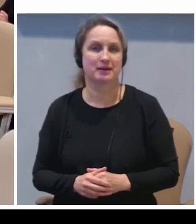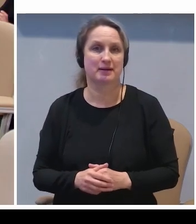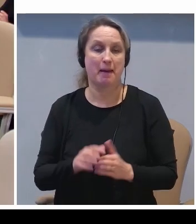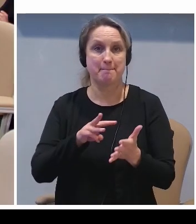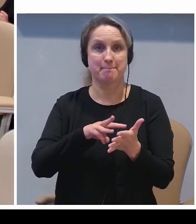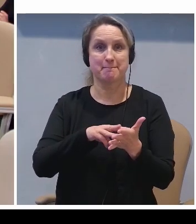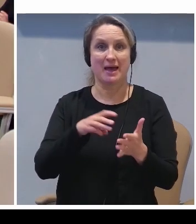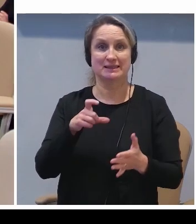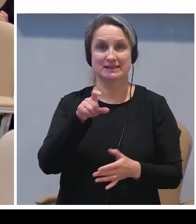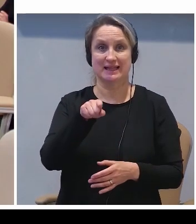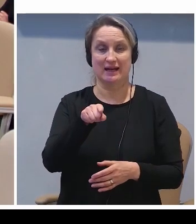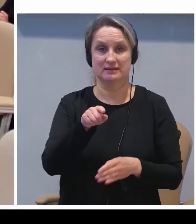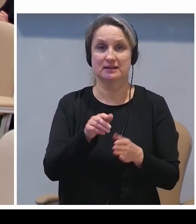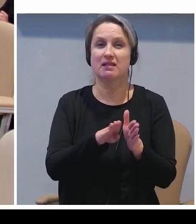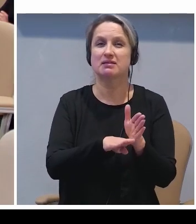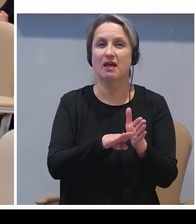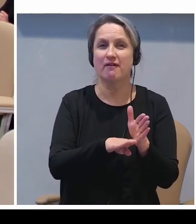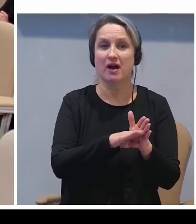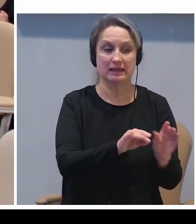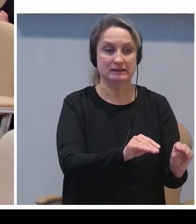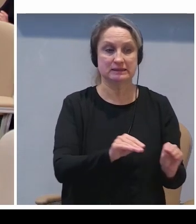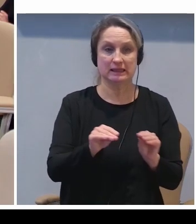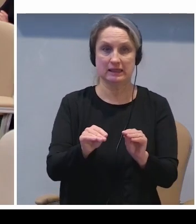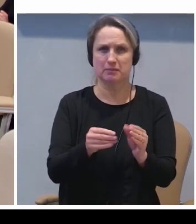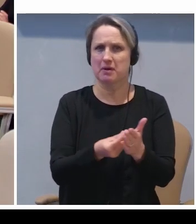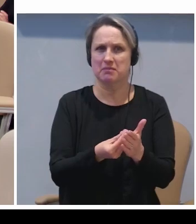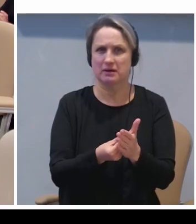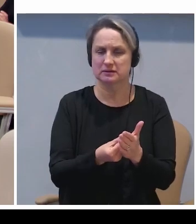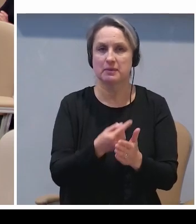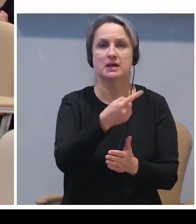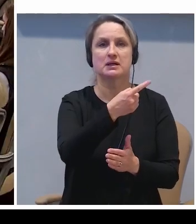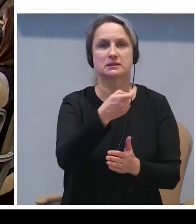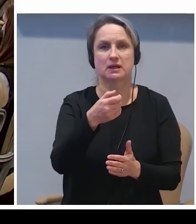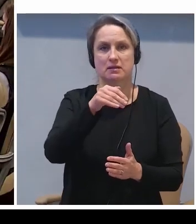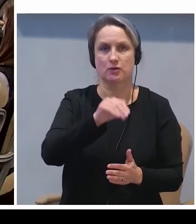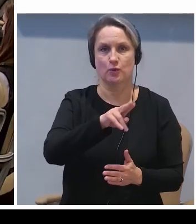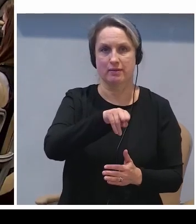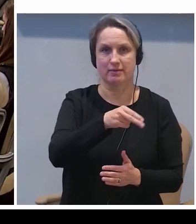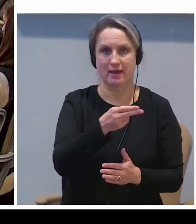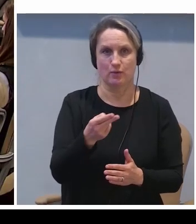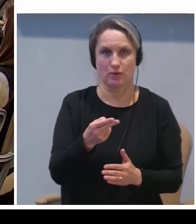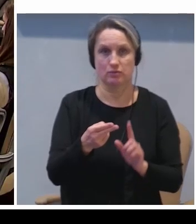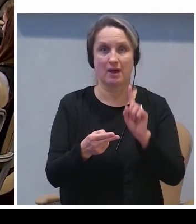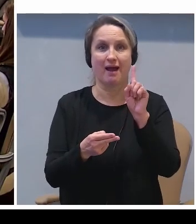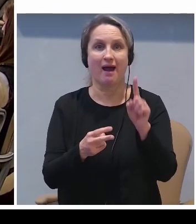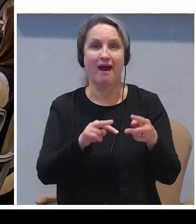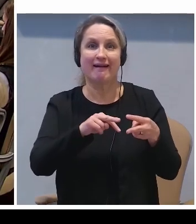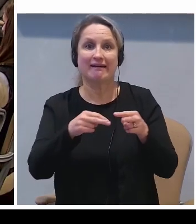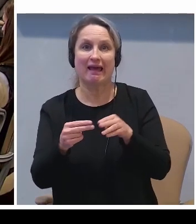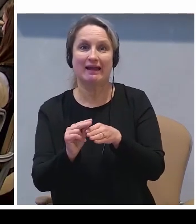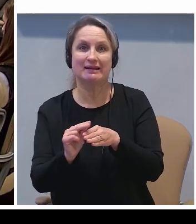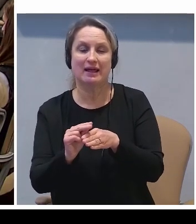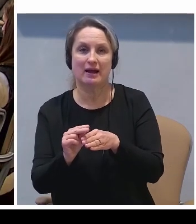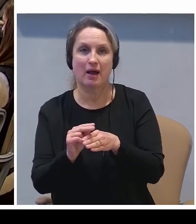Manchesteris maksab tavaline siirdamine 100 000 €, kuid geeniteraapia üle 1 000 000 €.